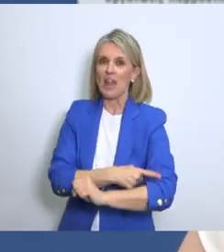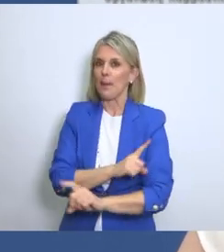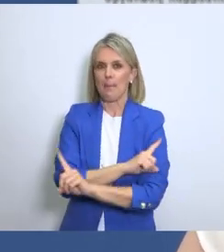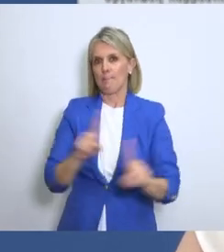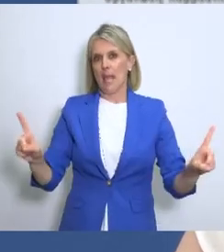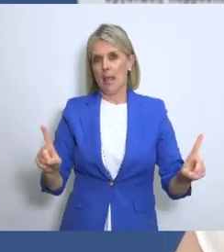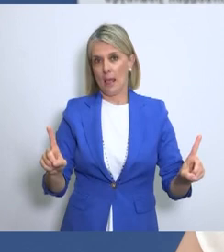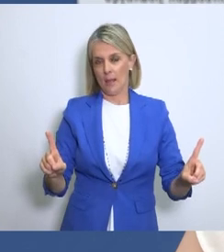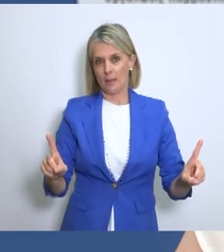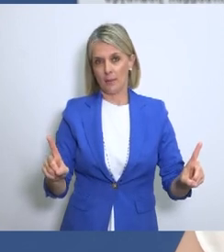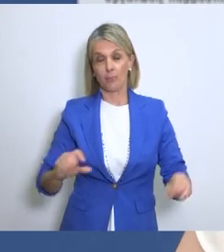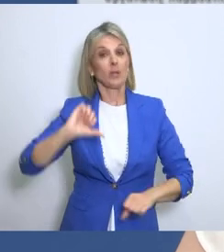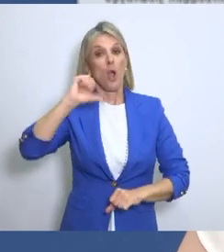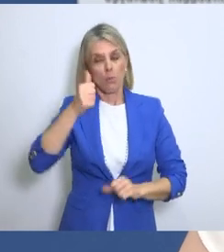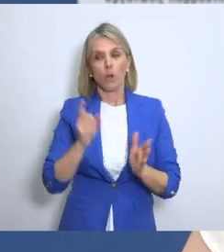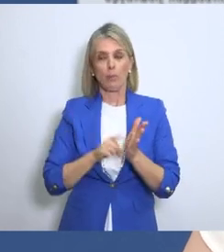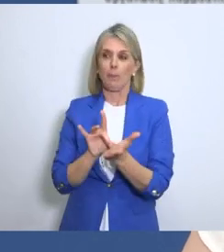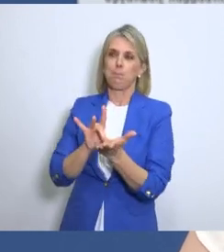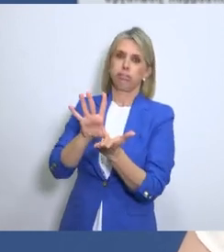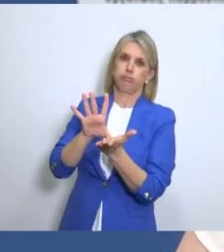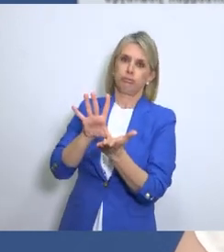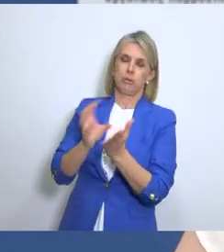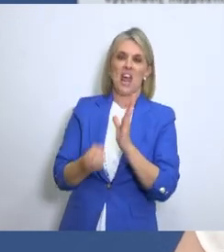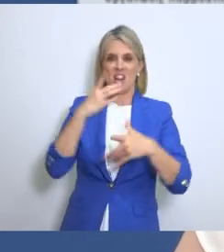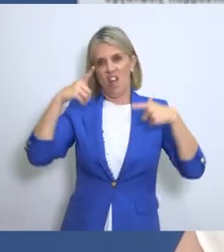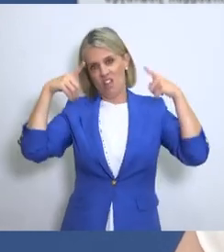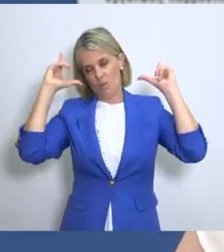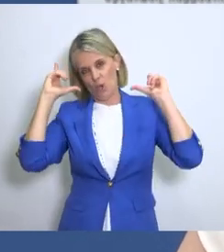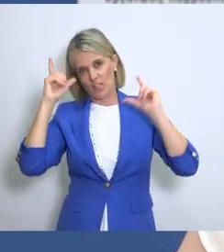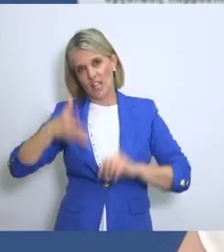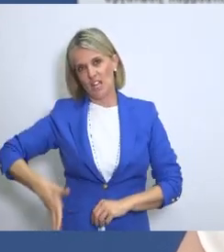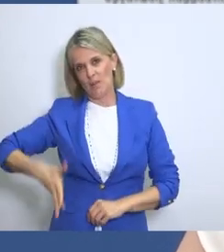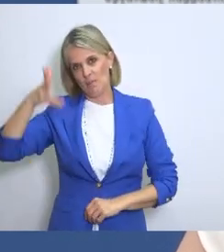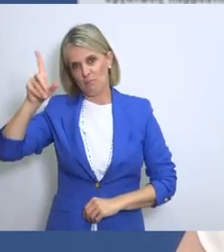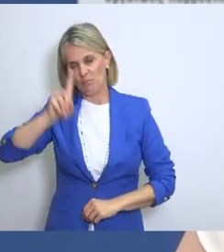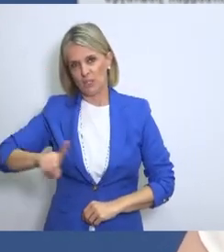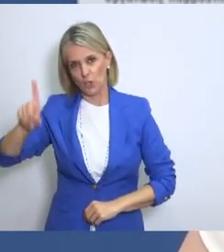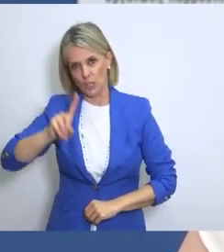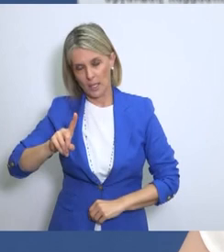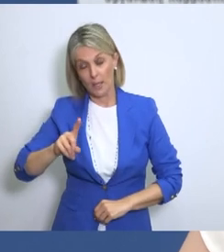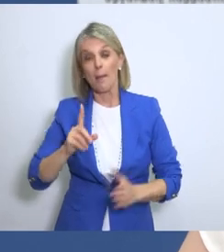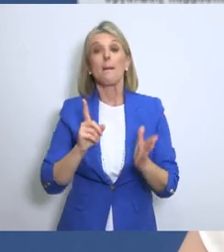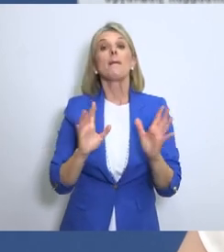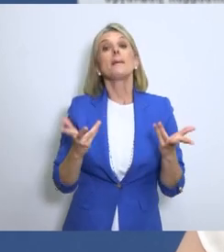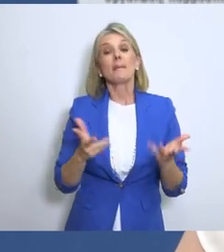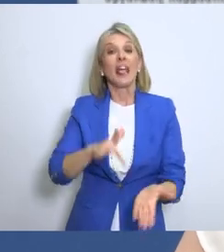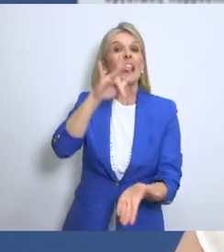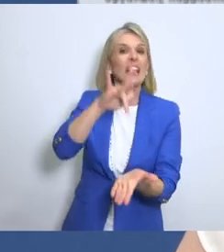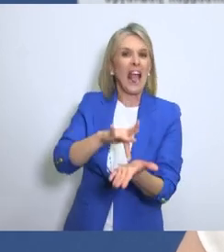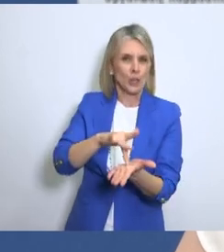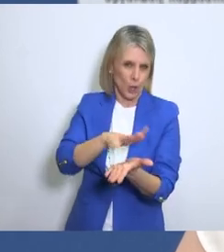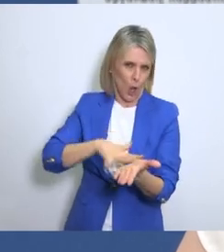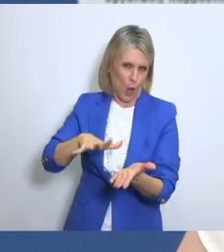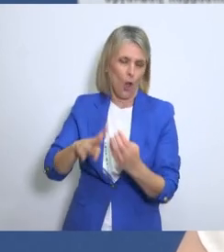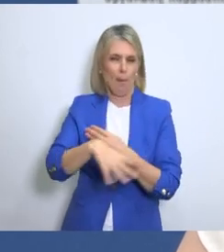Πρώτα-πρώτα πρέπει να απαλλαγούμε από τη Νέα Δημοκρατία του Μητσοτάκη. Καμώνονται τους κεντρώους, ενώ στην πραγματικότητα είναι οι πιο ακραίοι στην